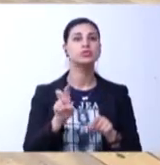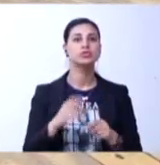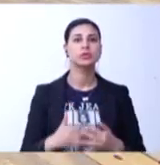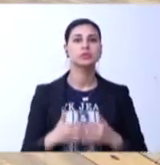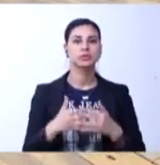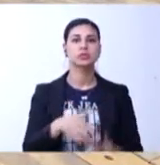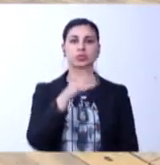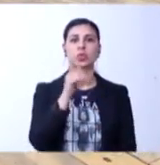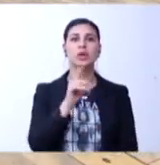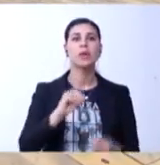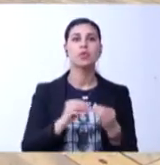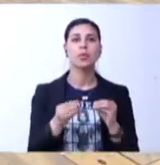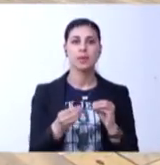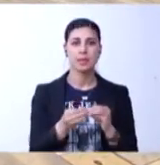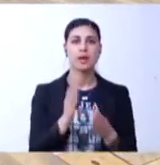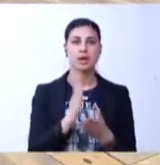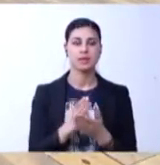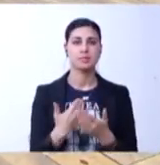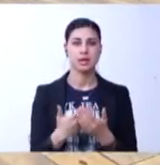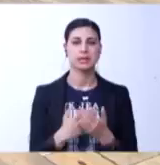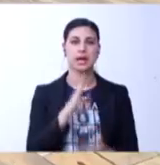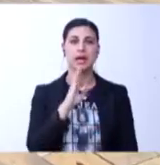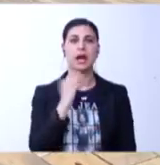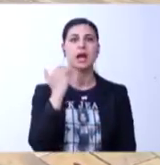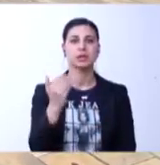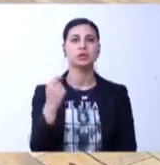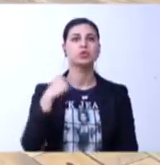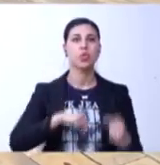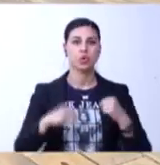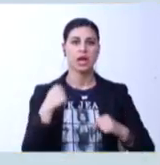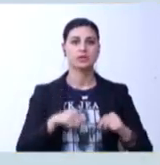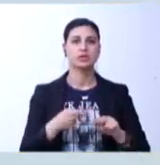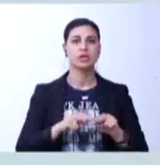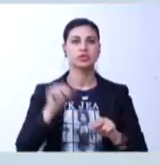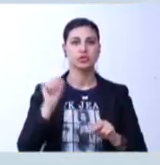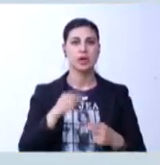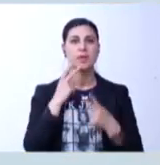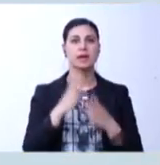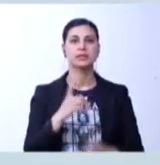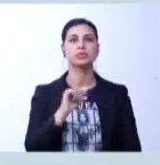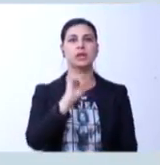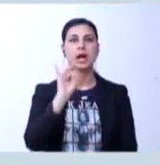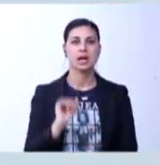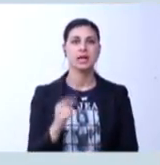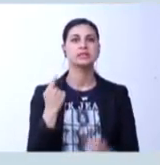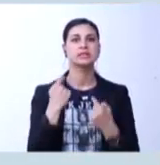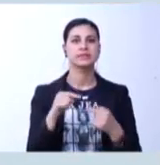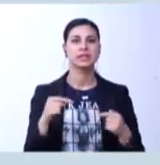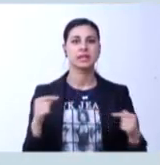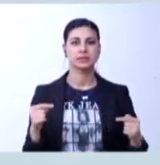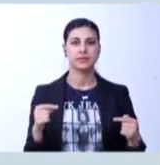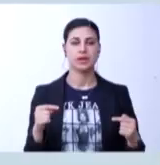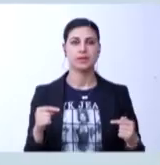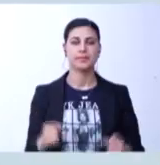უცხოტყოფნის პერიოდში რა პრობლემაც არ უნდა იყოს ქალის ორგანიზმში, ეს შეიძლება აისახოს არა სხვადასხვა,